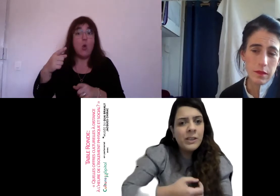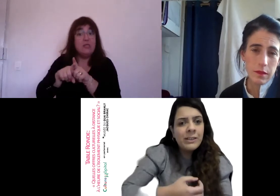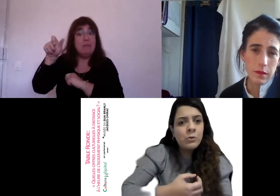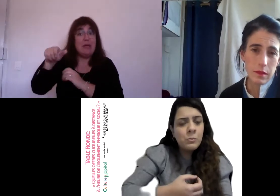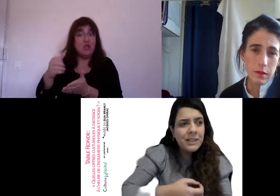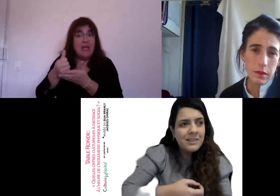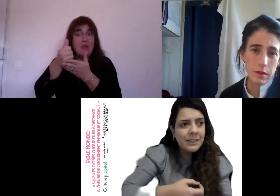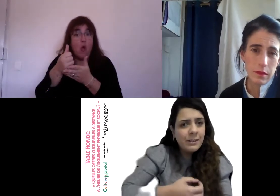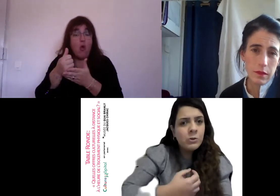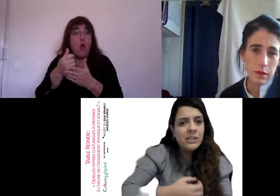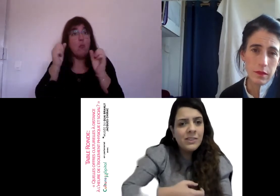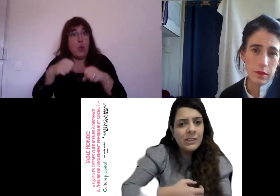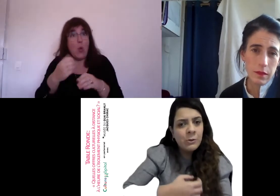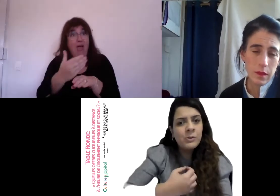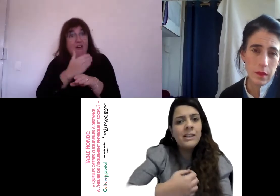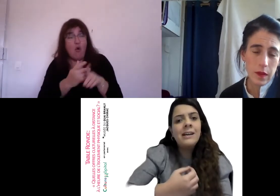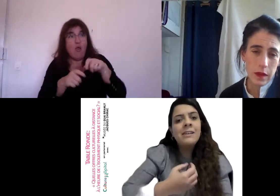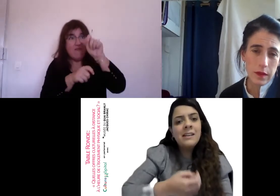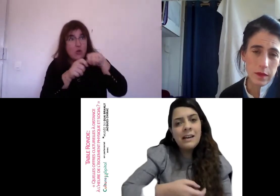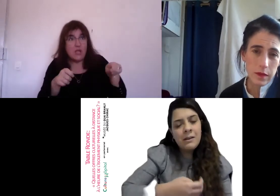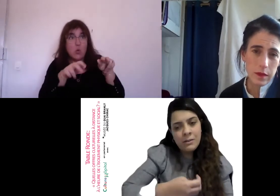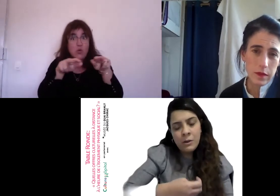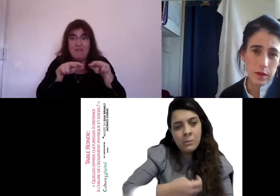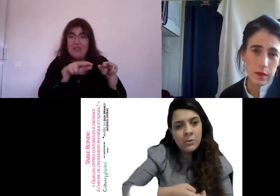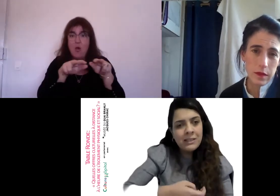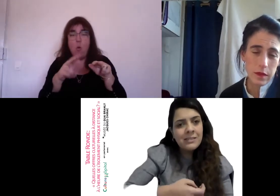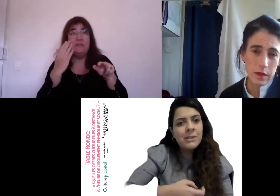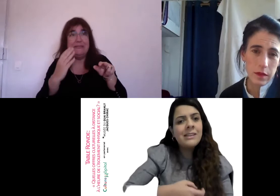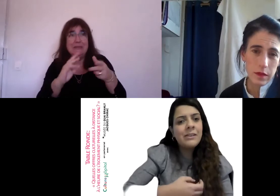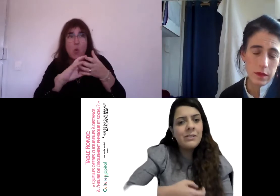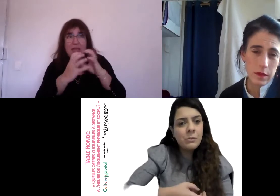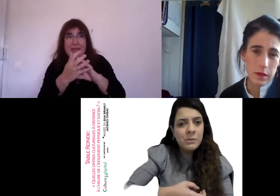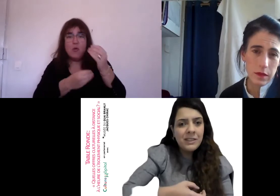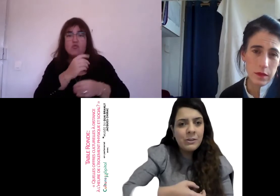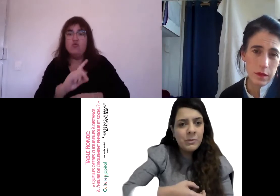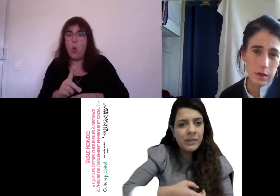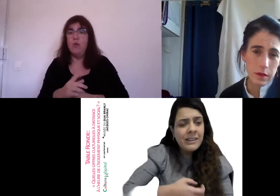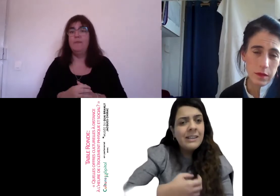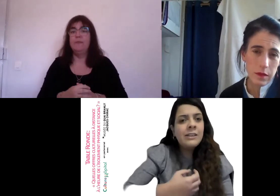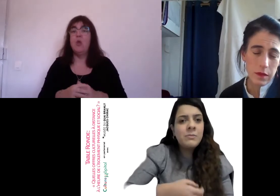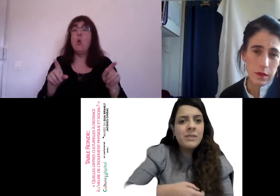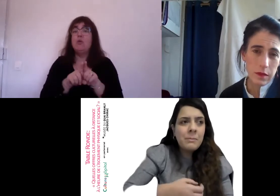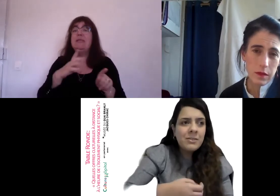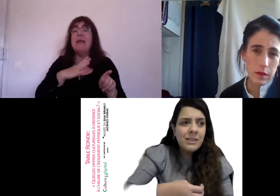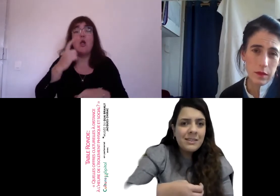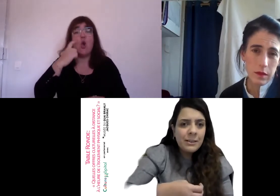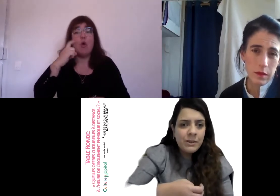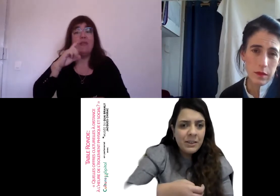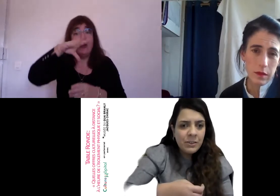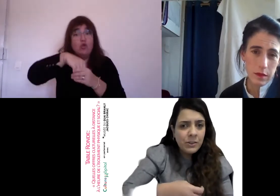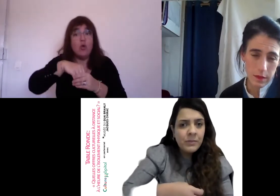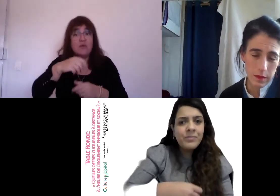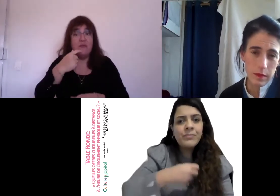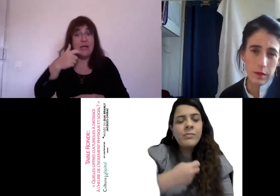le degré de complexité de chaque vidéo. Donc, il a, en plus de l'accessimètre, il a développé aussi des commentaires. Et comme ça, la personne, elle sait à